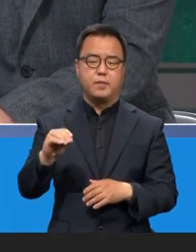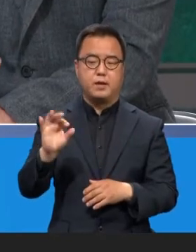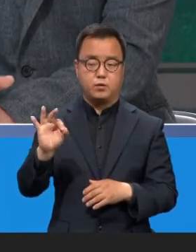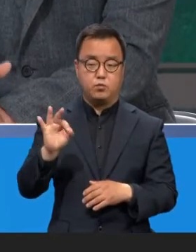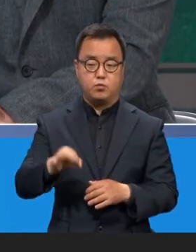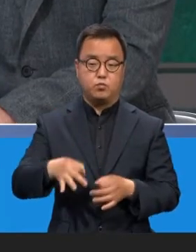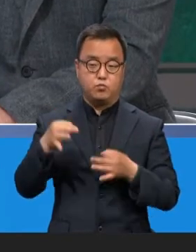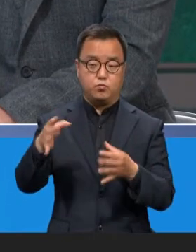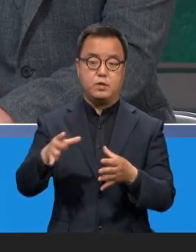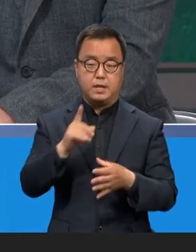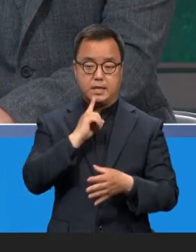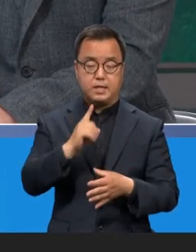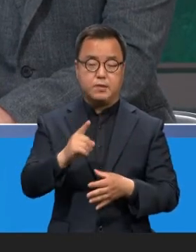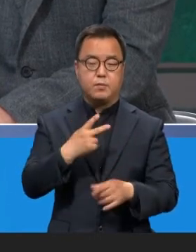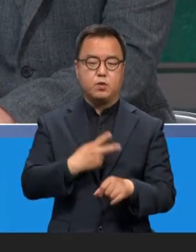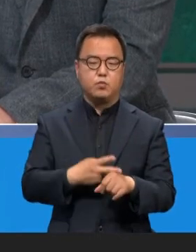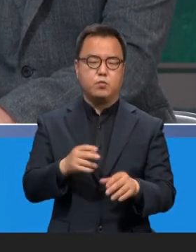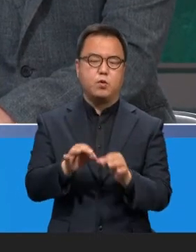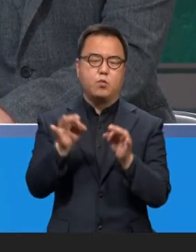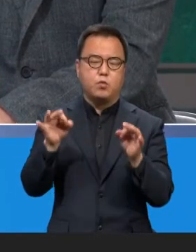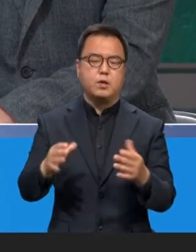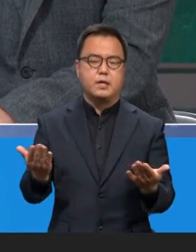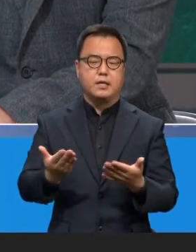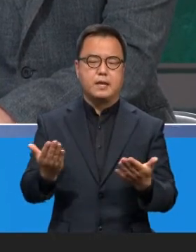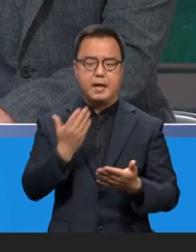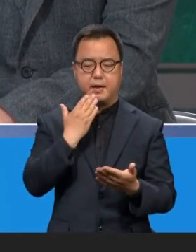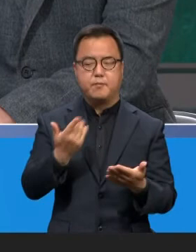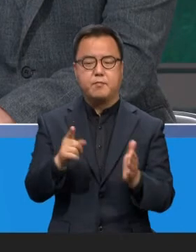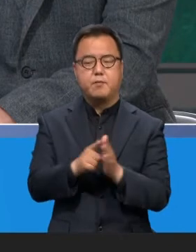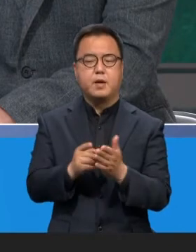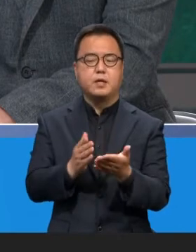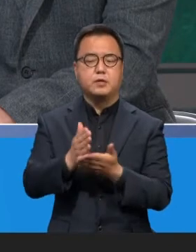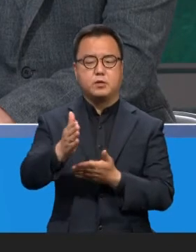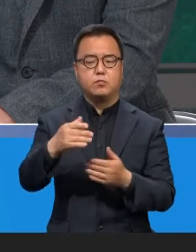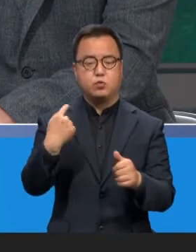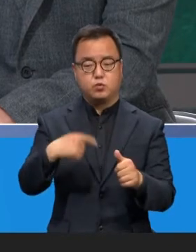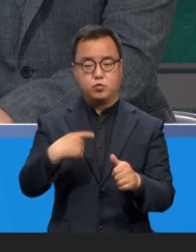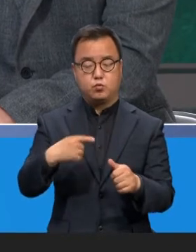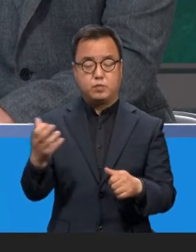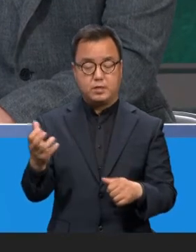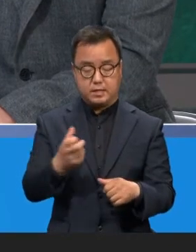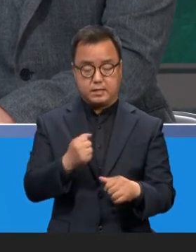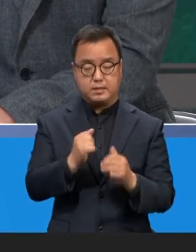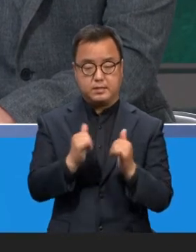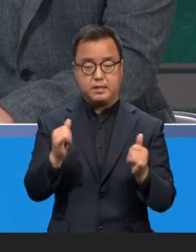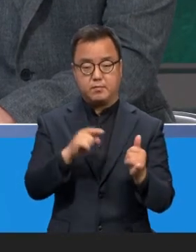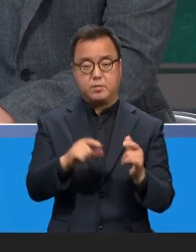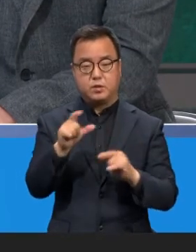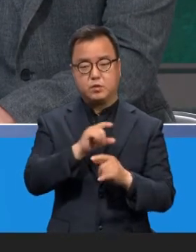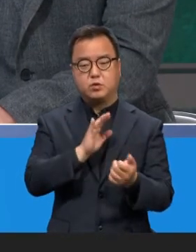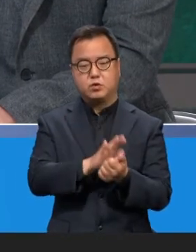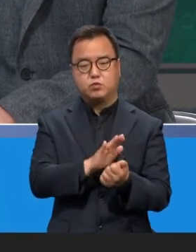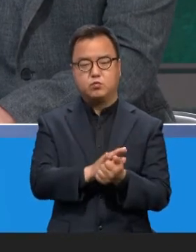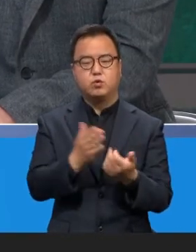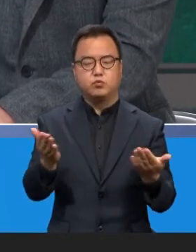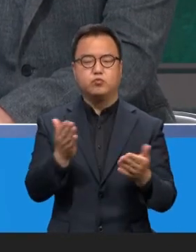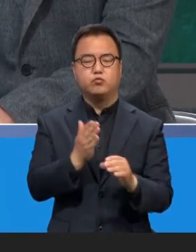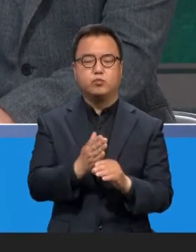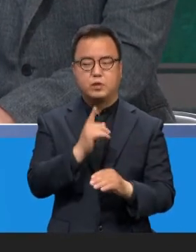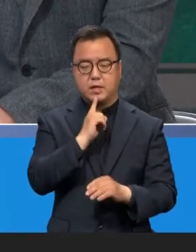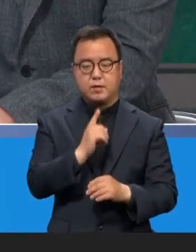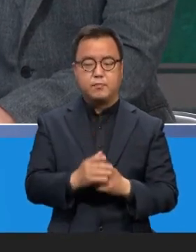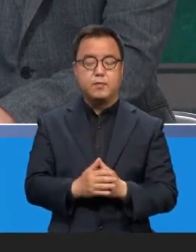또 교사들이 장기간 근무 할 수 있도록 전문성을 위한 교육을 받는 교사들에게 추가 지원을 해오고 있다 이렇게 설명했습니다